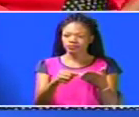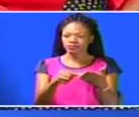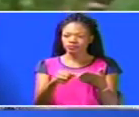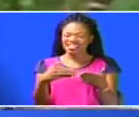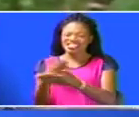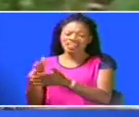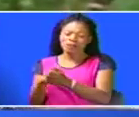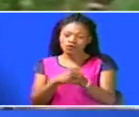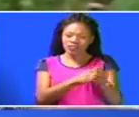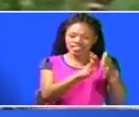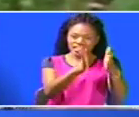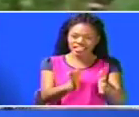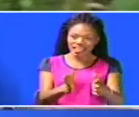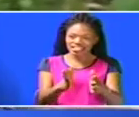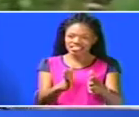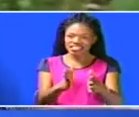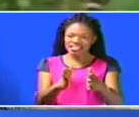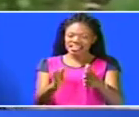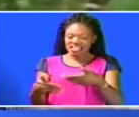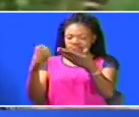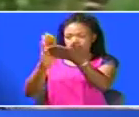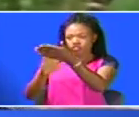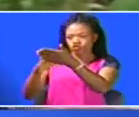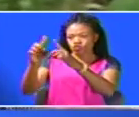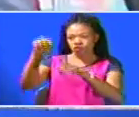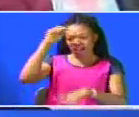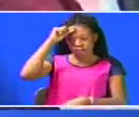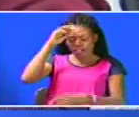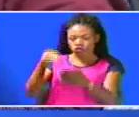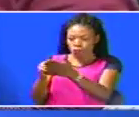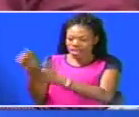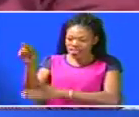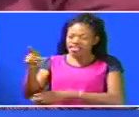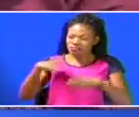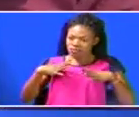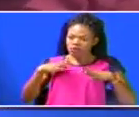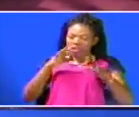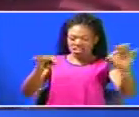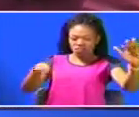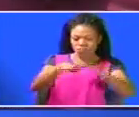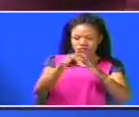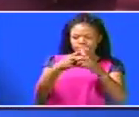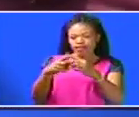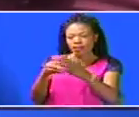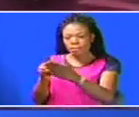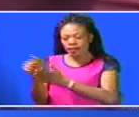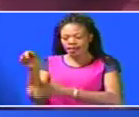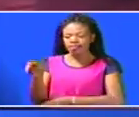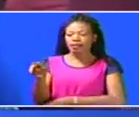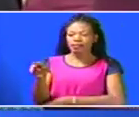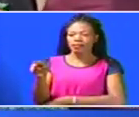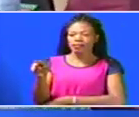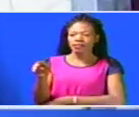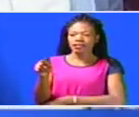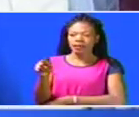viongozi aidha wamekuwa wakitoa shinikizo kwa serikali kuwafidia watu hao iwapo ni lazima wafurushwe, pendekezo lililokataliwa awali